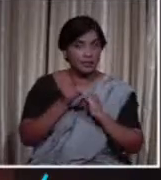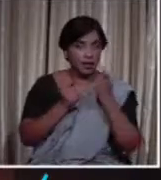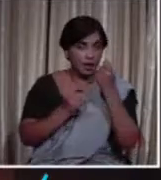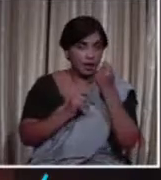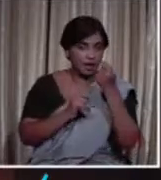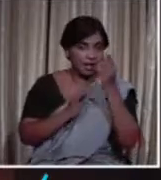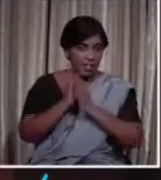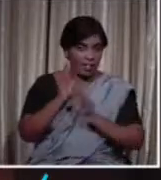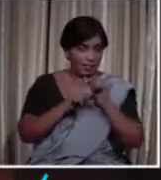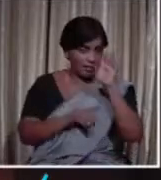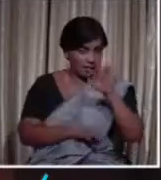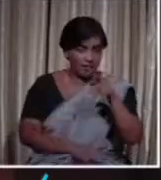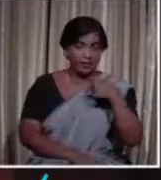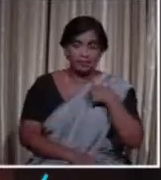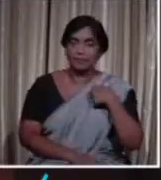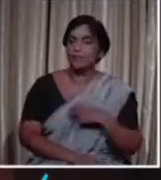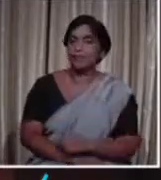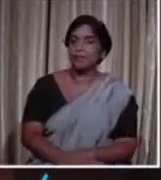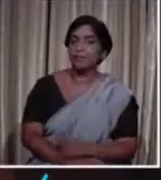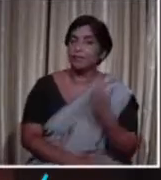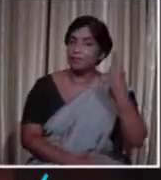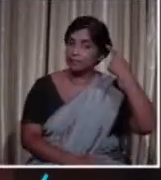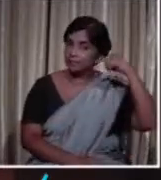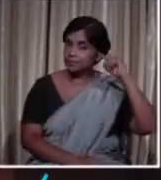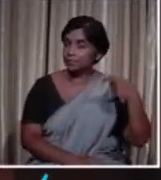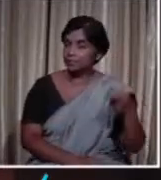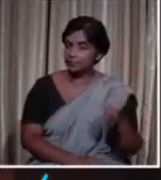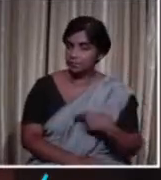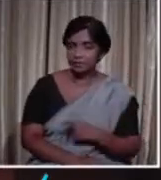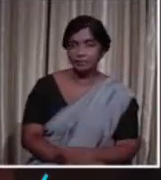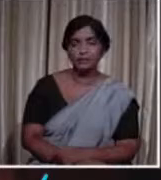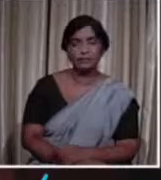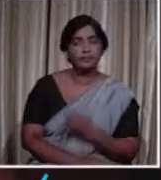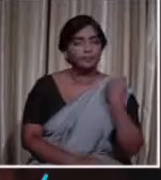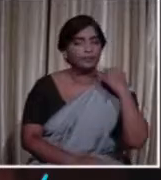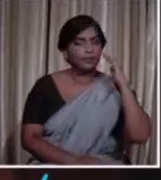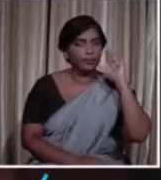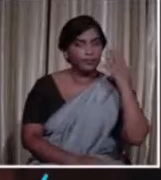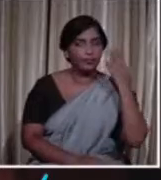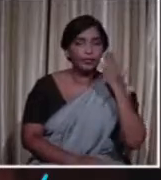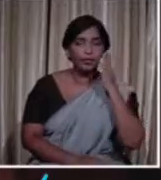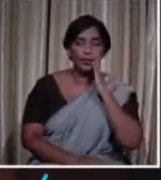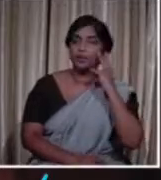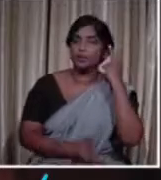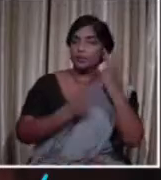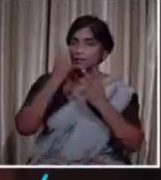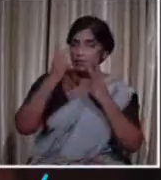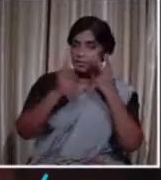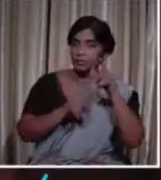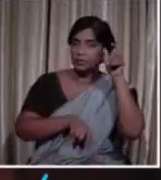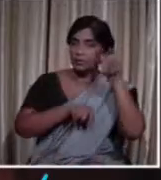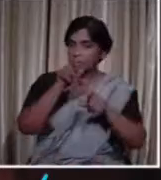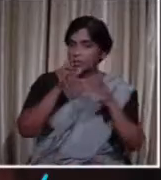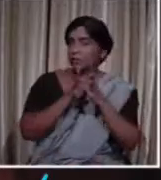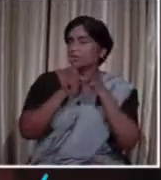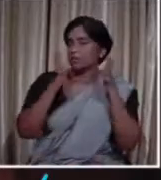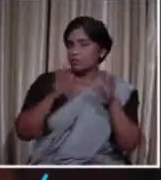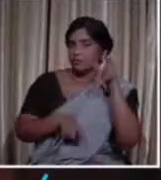මොහොතේ ඊයේ දිනේ විශේෂයෙන්ම සංචාරක ශේෂ්ත්‍රයේ පාර්ශවකරුවන්